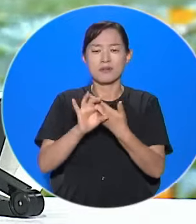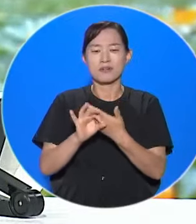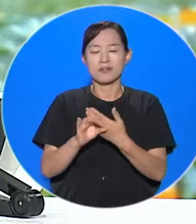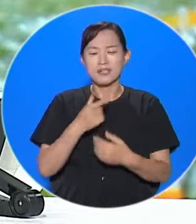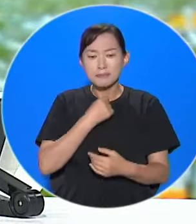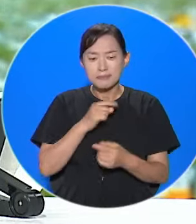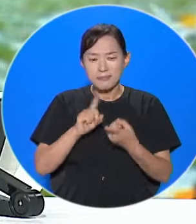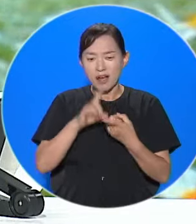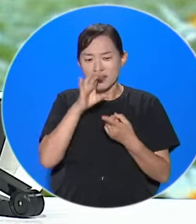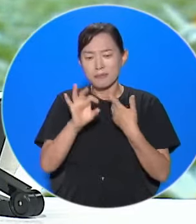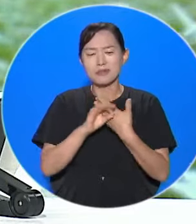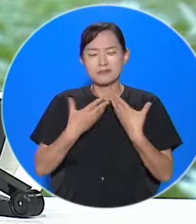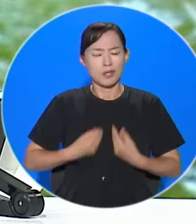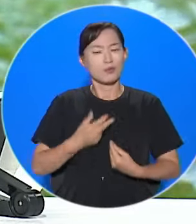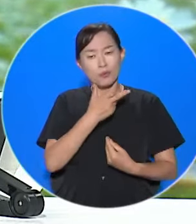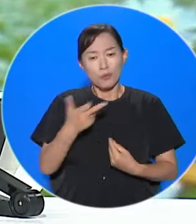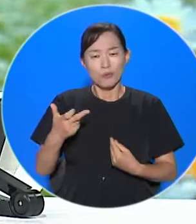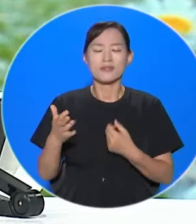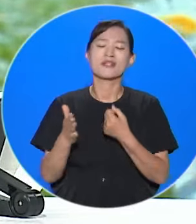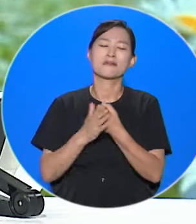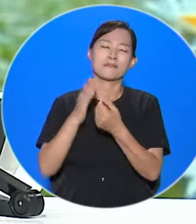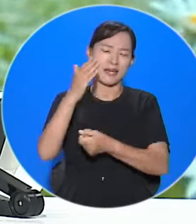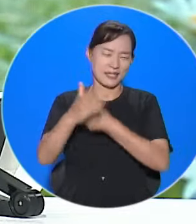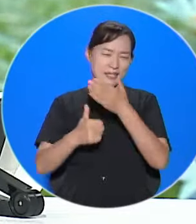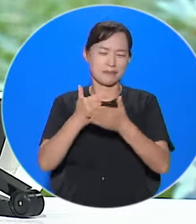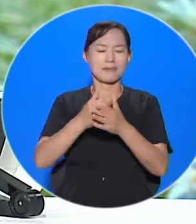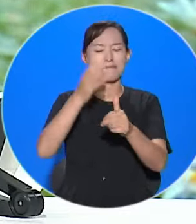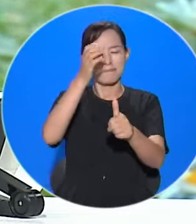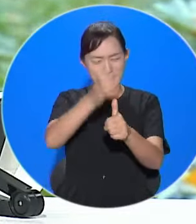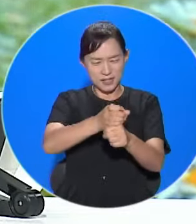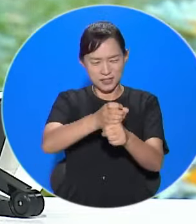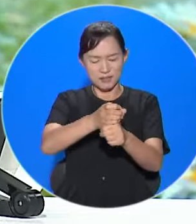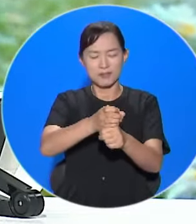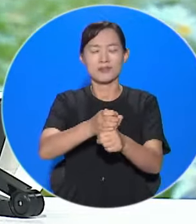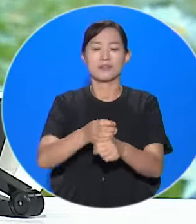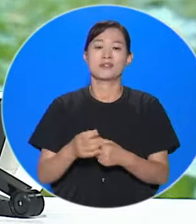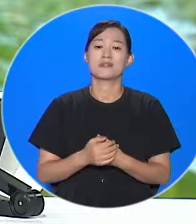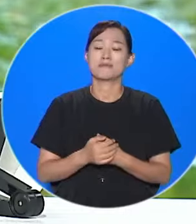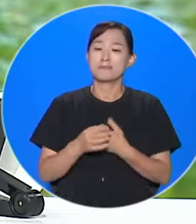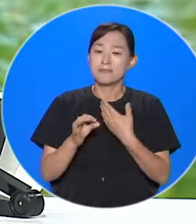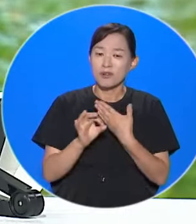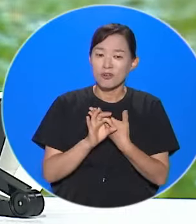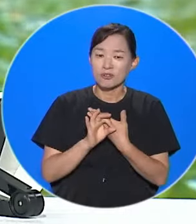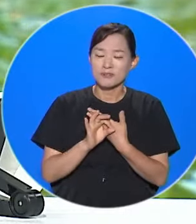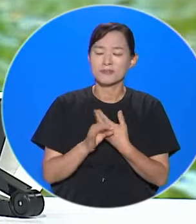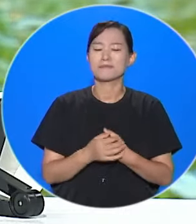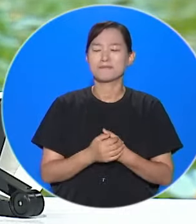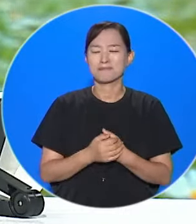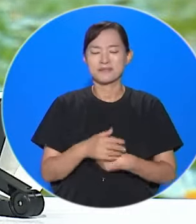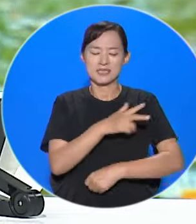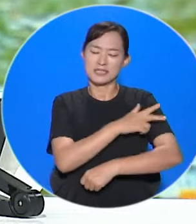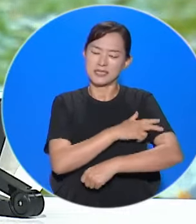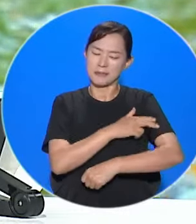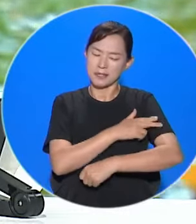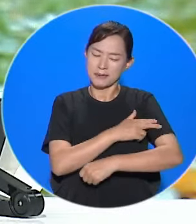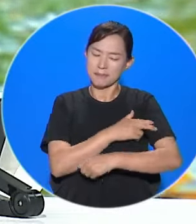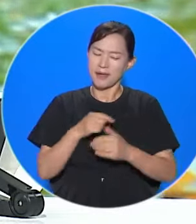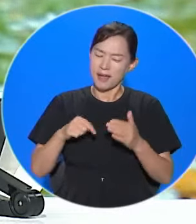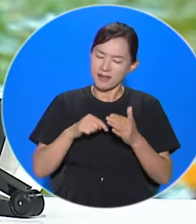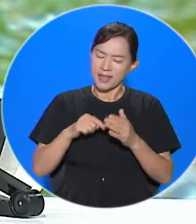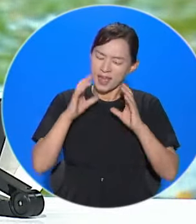대로 안 되면 그쵸? 예. 예, 그러니까 하나님 앞에 맡기고 그러면 아마 하나님께서 우리 집사님 가운데